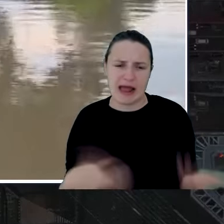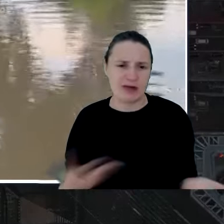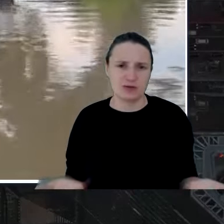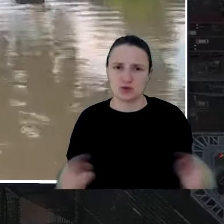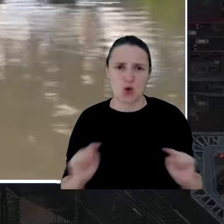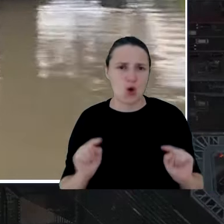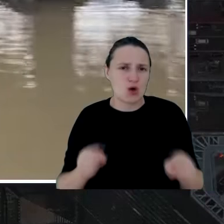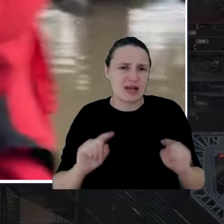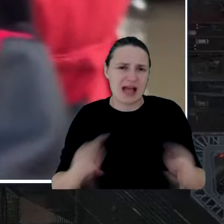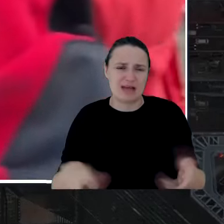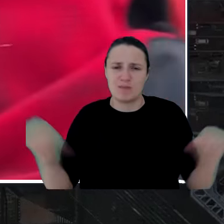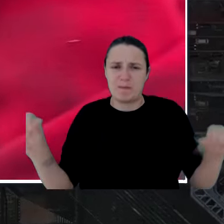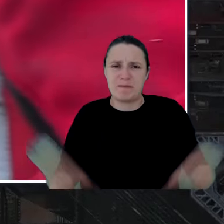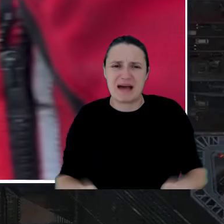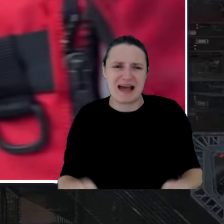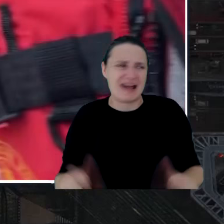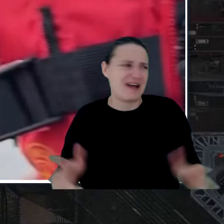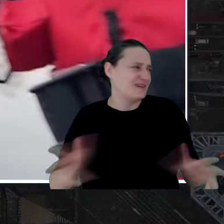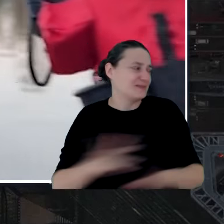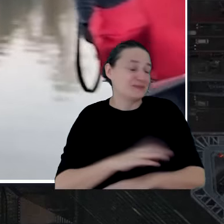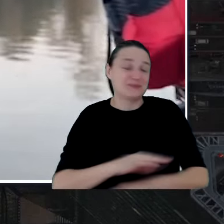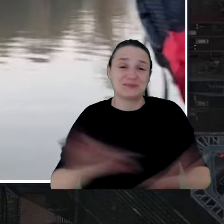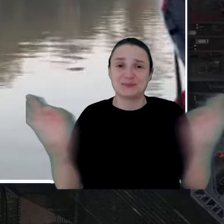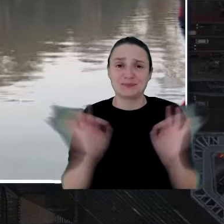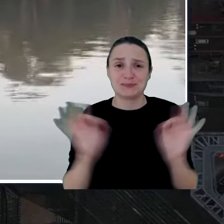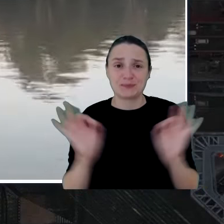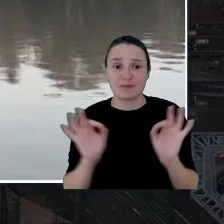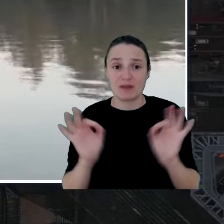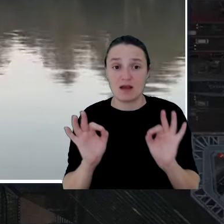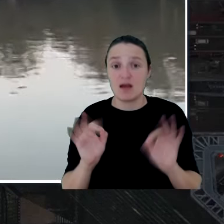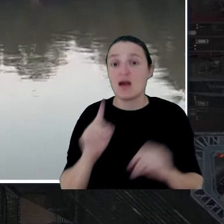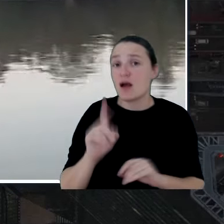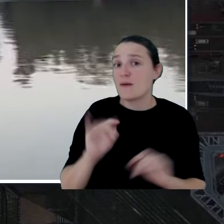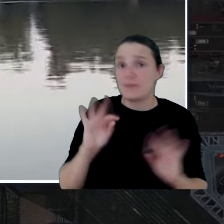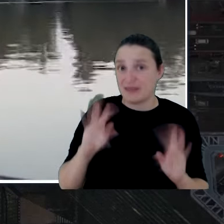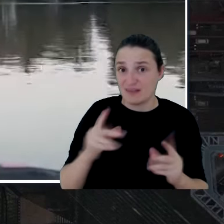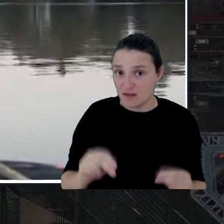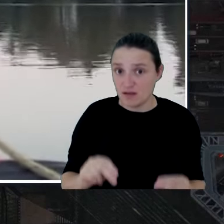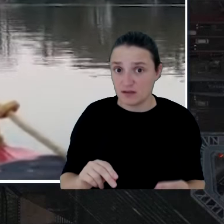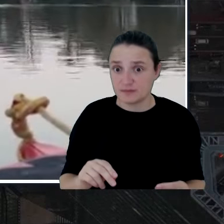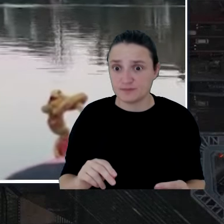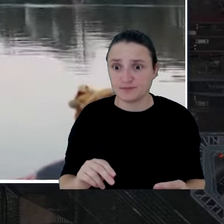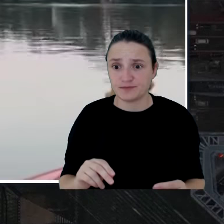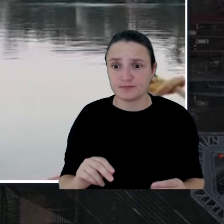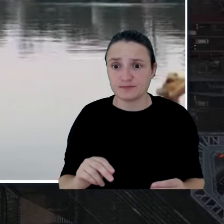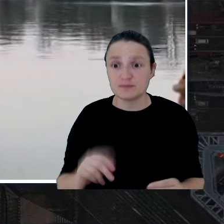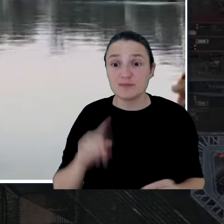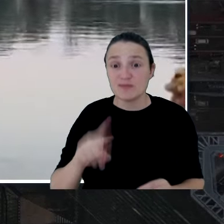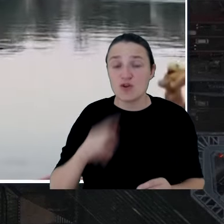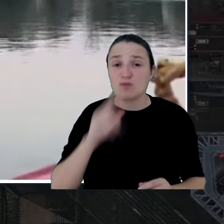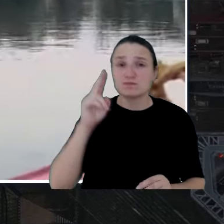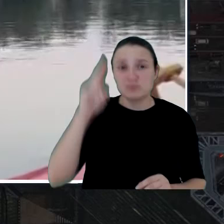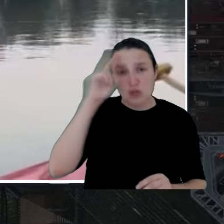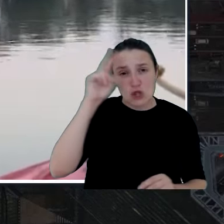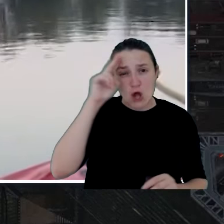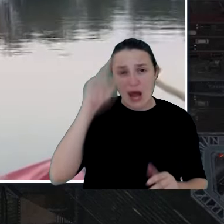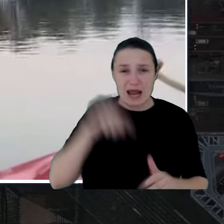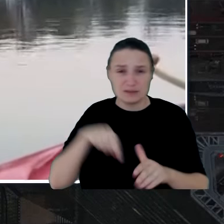jedna wielka katastrofa i niestety niepiękna, bo to szambo, które wybiło